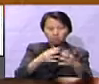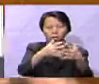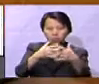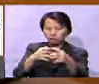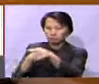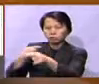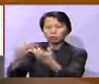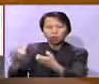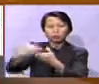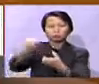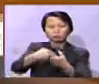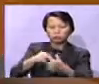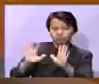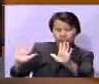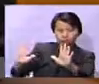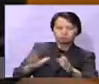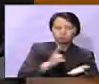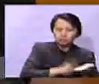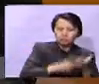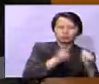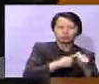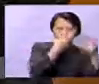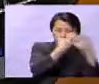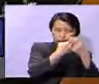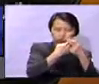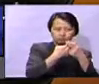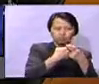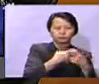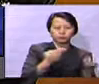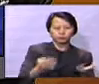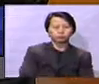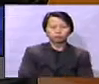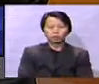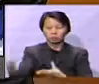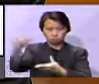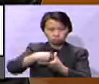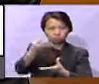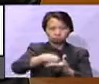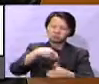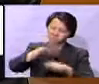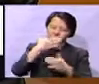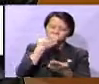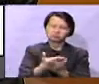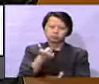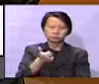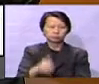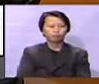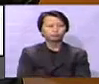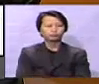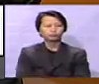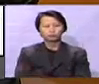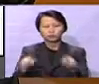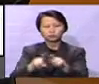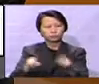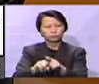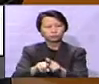saya, lebih inklusif lebih baik. Inklusif maksudnya tak terlalu ramai negara yang dia sebagai on